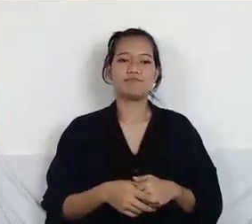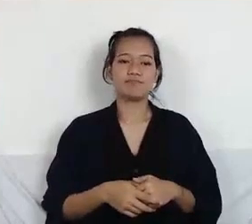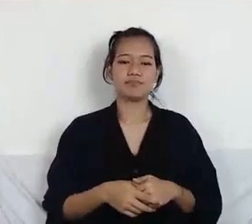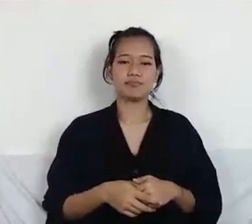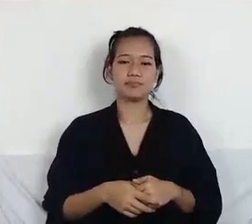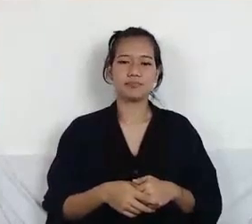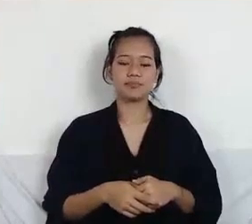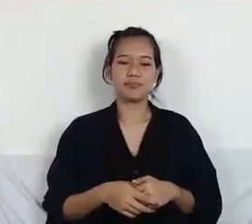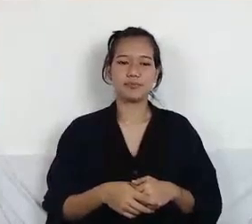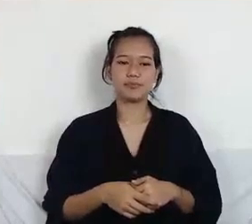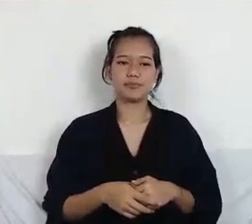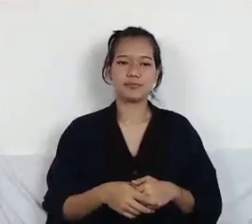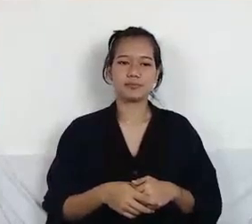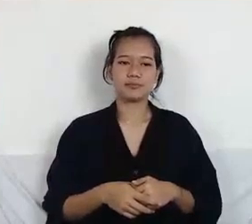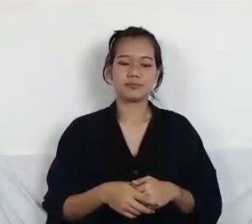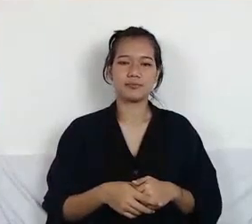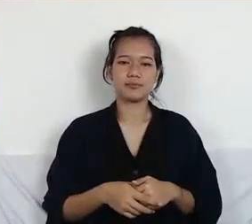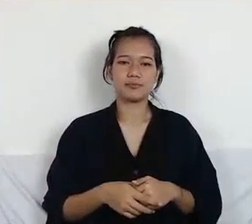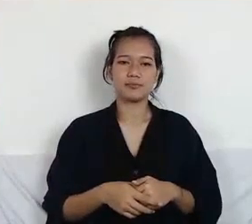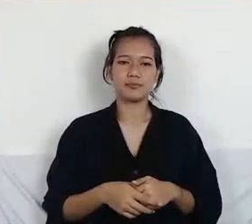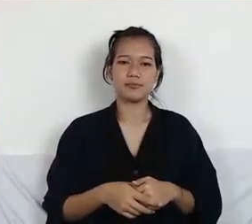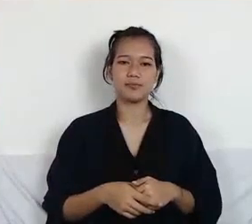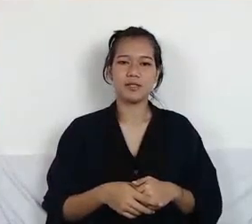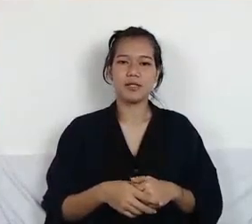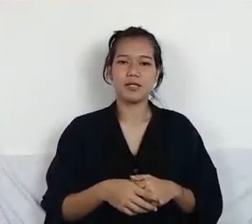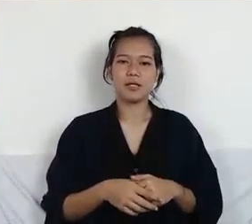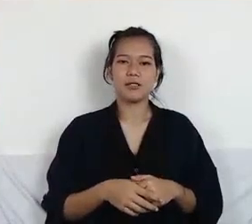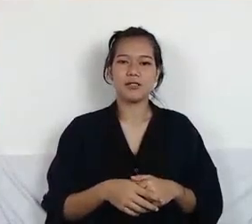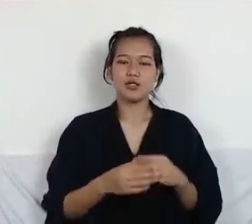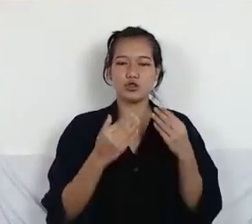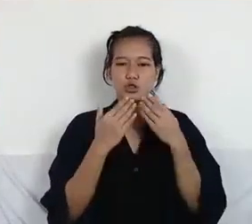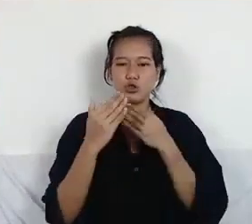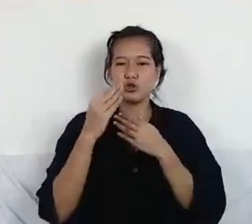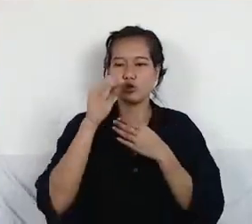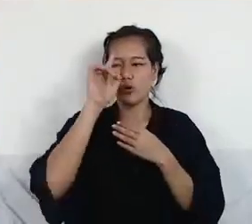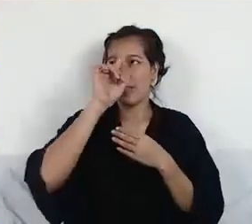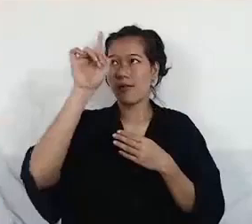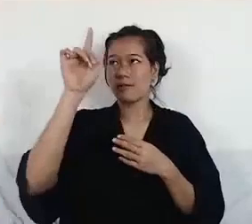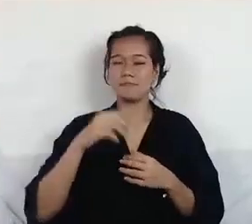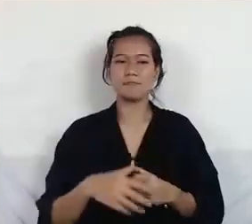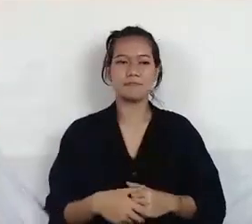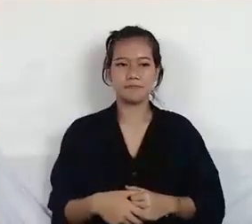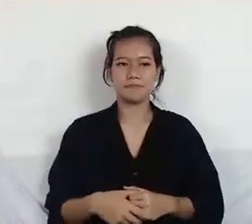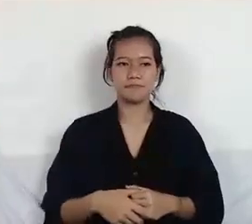yang pertama sampai yang ketiga, syukur padamu ya Allah.